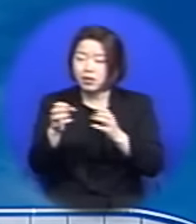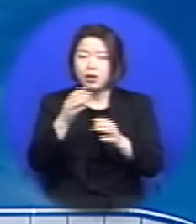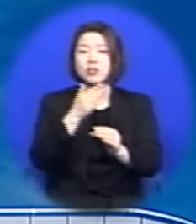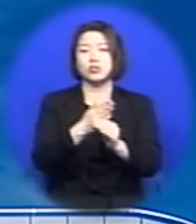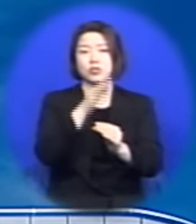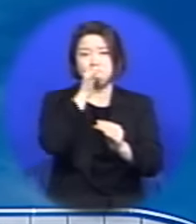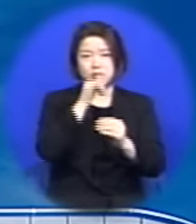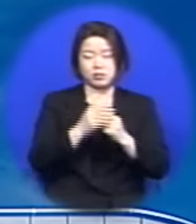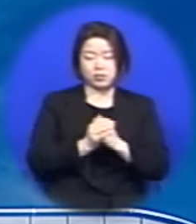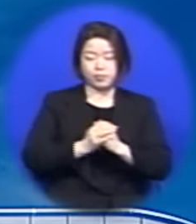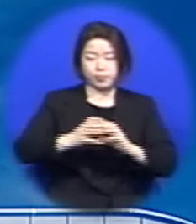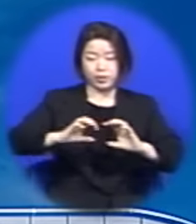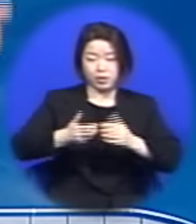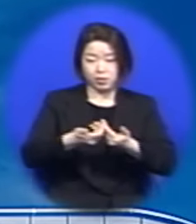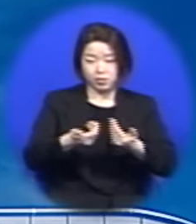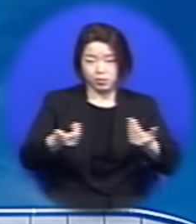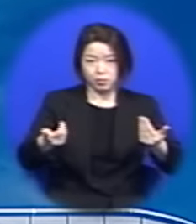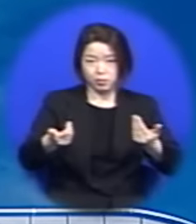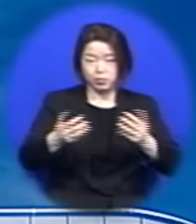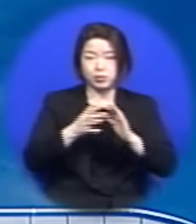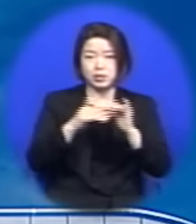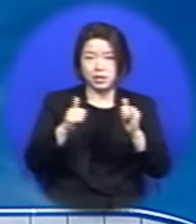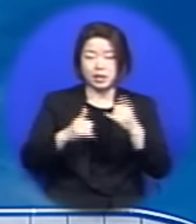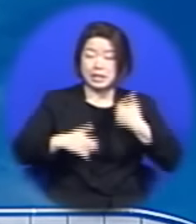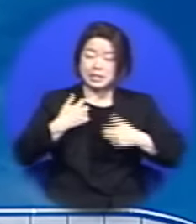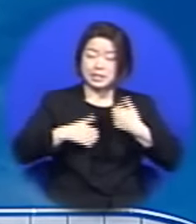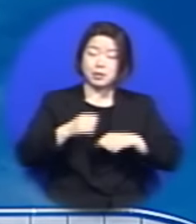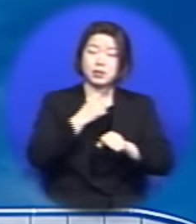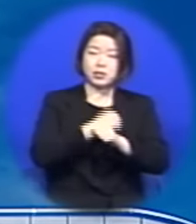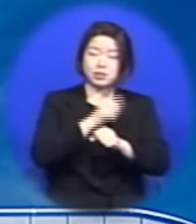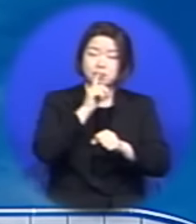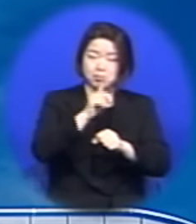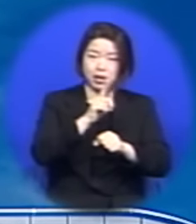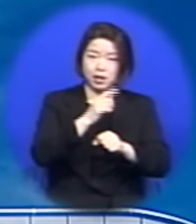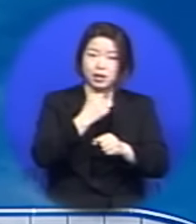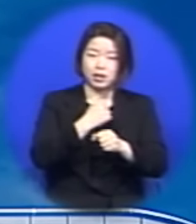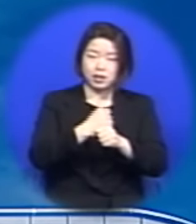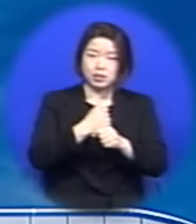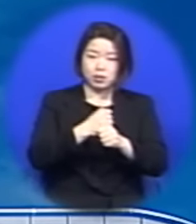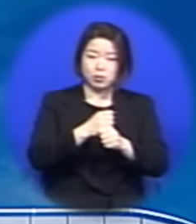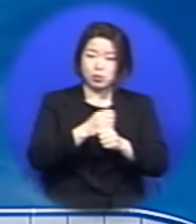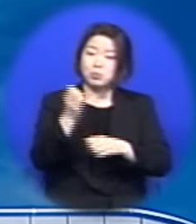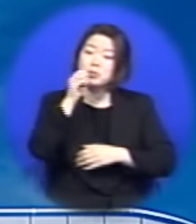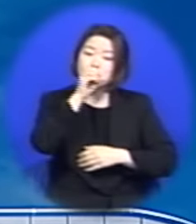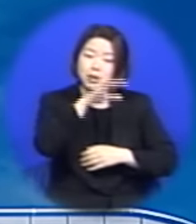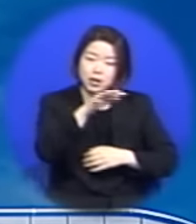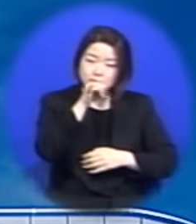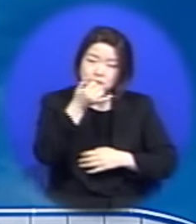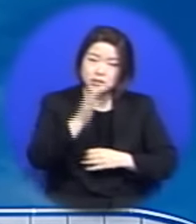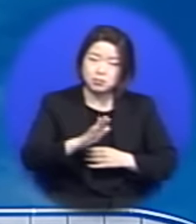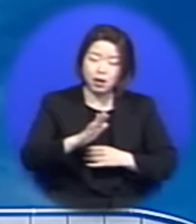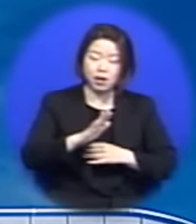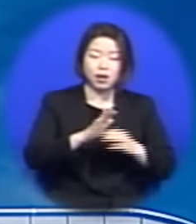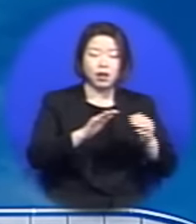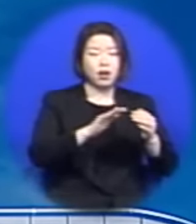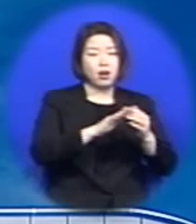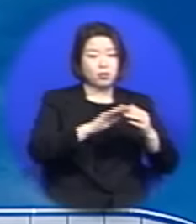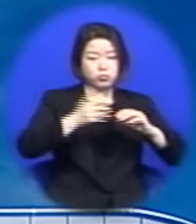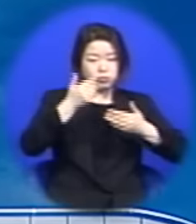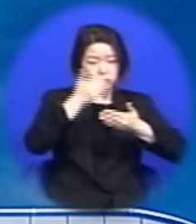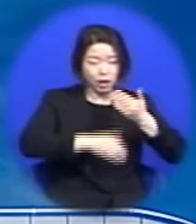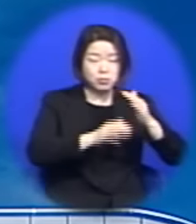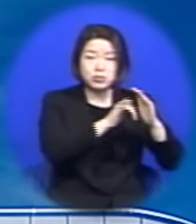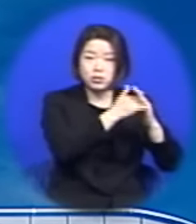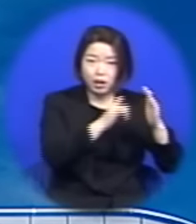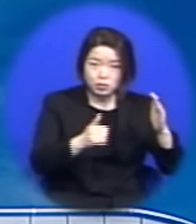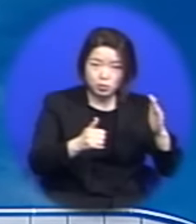거예 교인의 뭐 재밌는 이야기를 하느라고 뭐 나온 이야기긴 하지만 그 유족들과 교인들 목사님은 정말